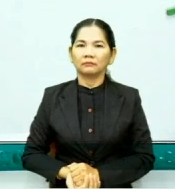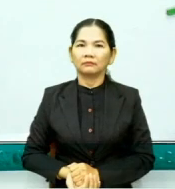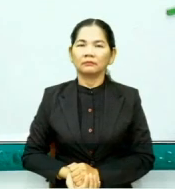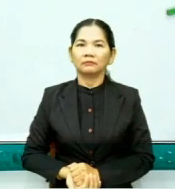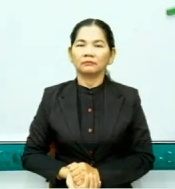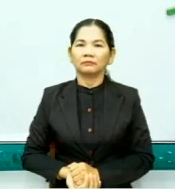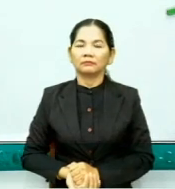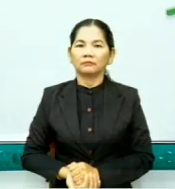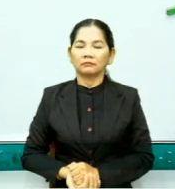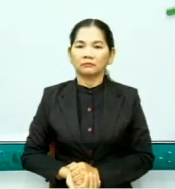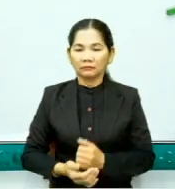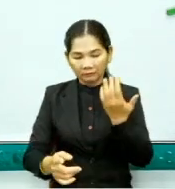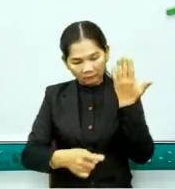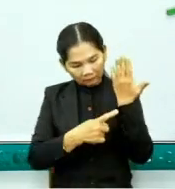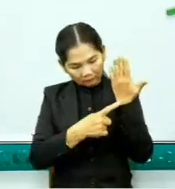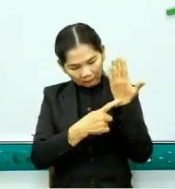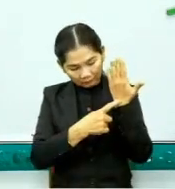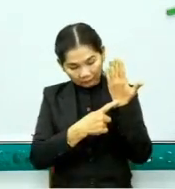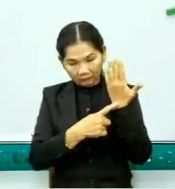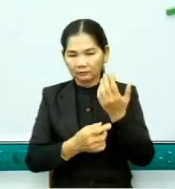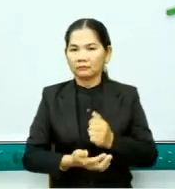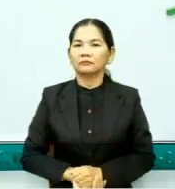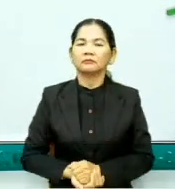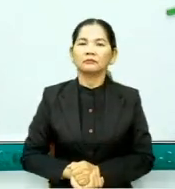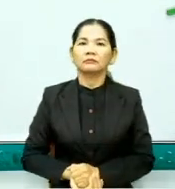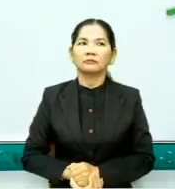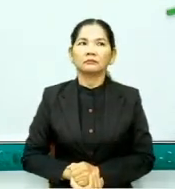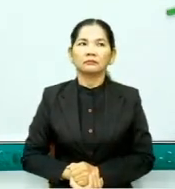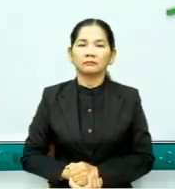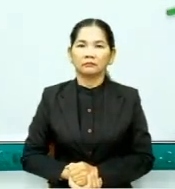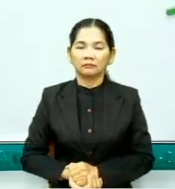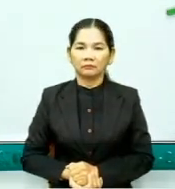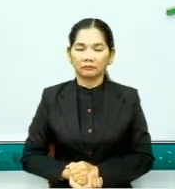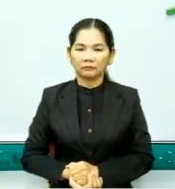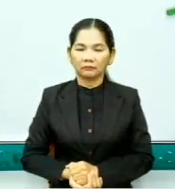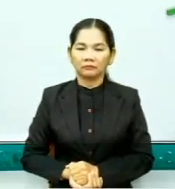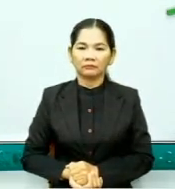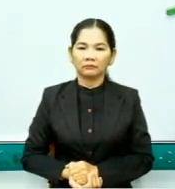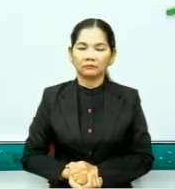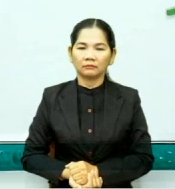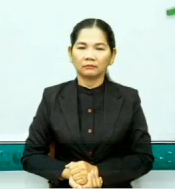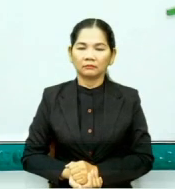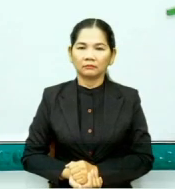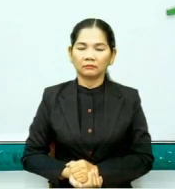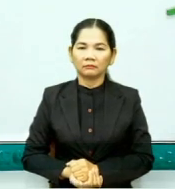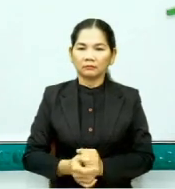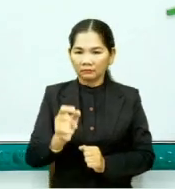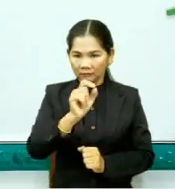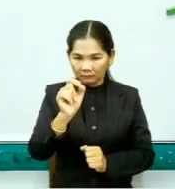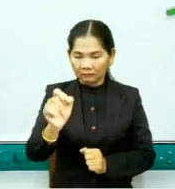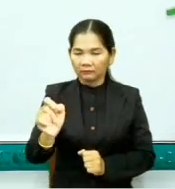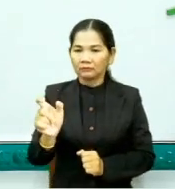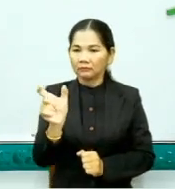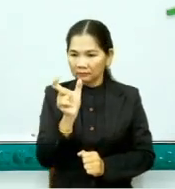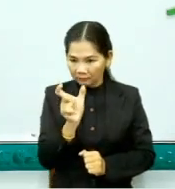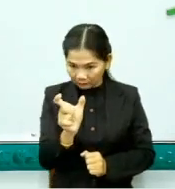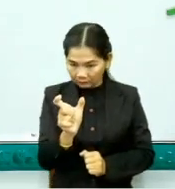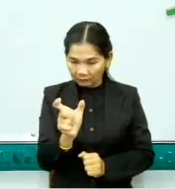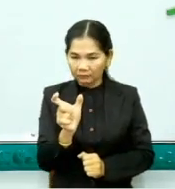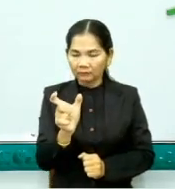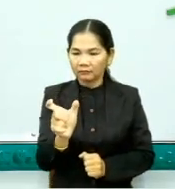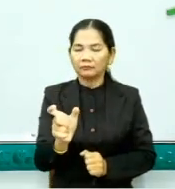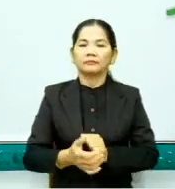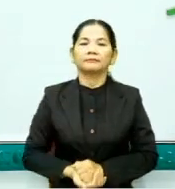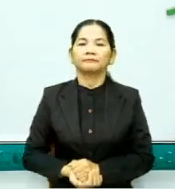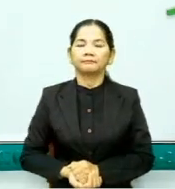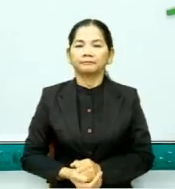chà con sơ sê sinh nhạc khăn mùi mà tiết nè con chà hai con chà sơ sê tó chà con đọ clip bằng tệ